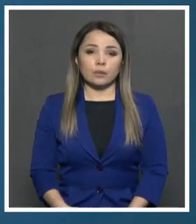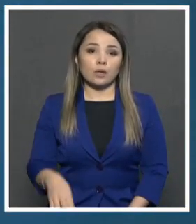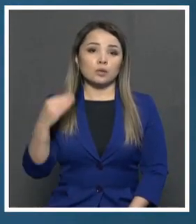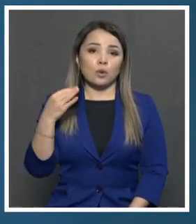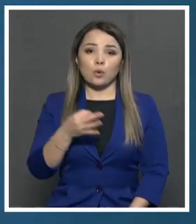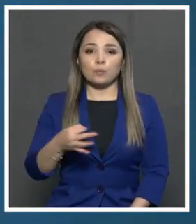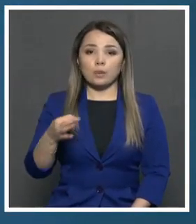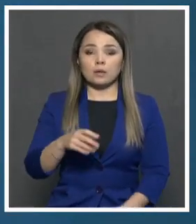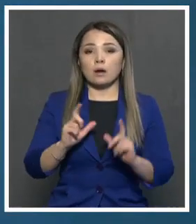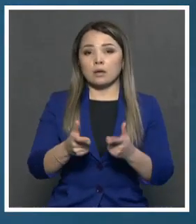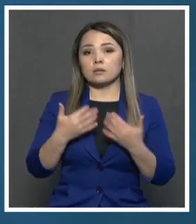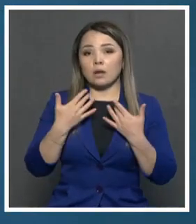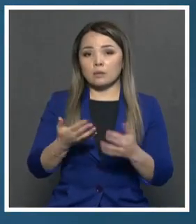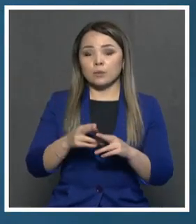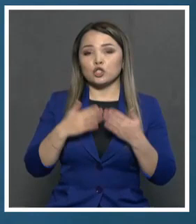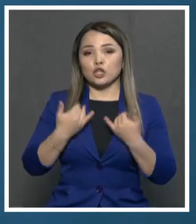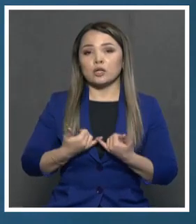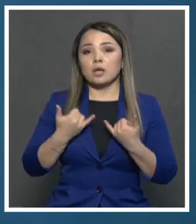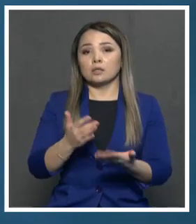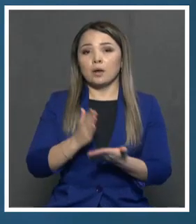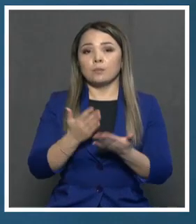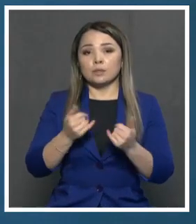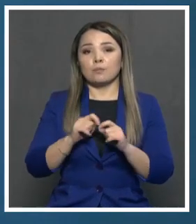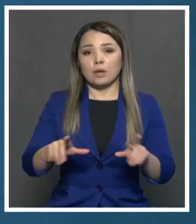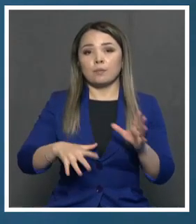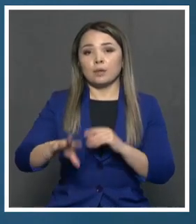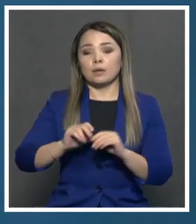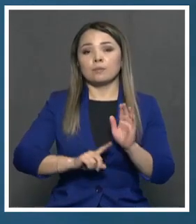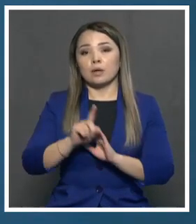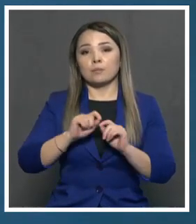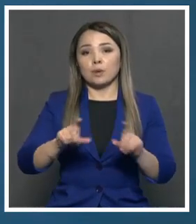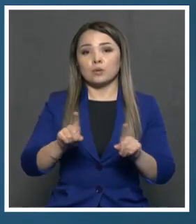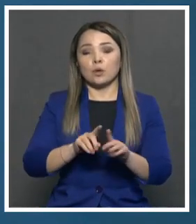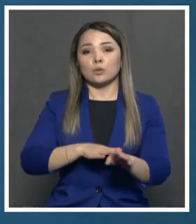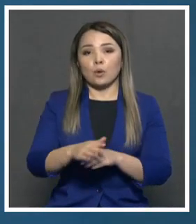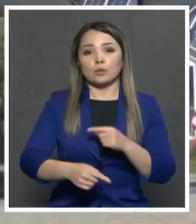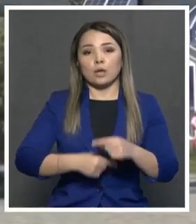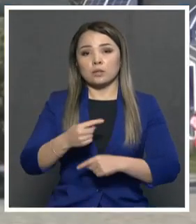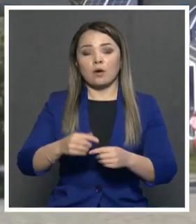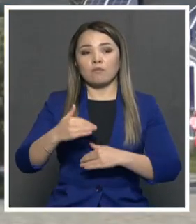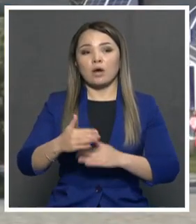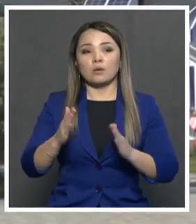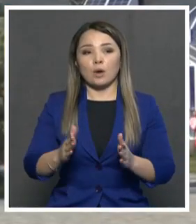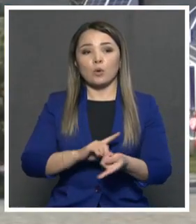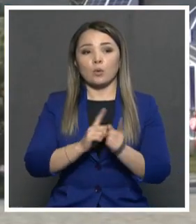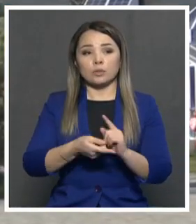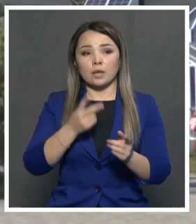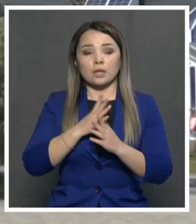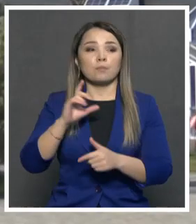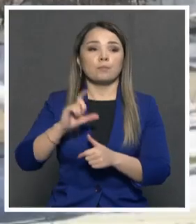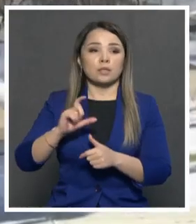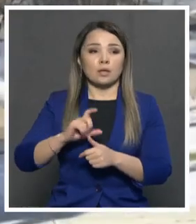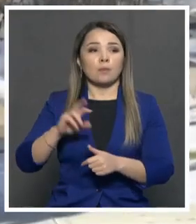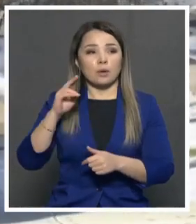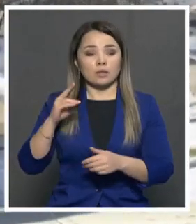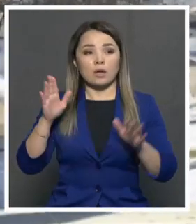Түркістан облысында карантин талаптары едәуір жеңілдетілді. Бұдан былай мектептерде бастауыш сыныптар толықтай дәстүрлі оқу форматына көшірілсе, мешіттерде жұма